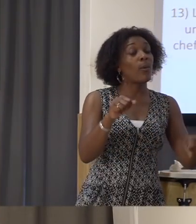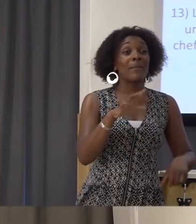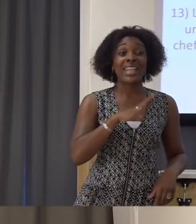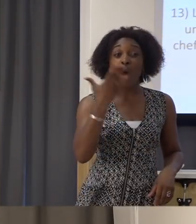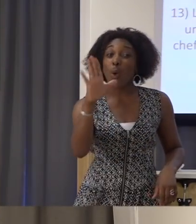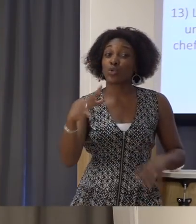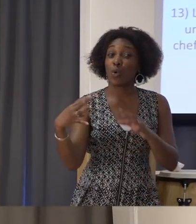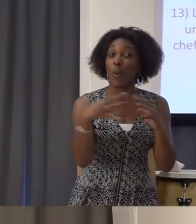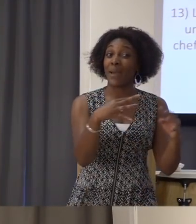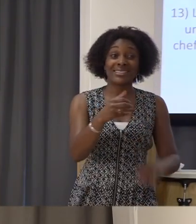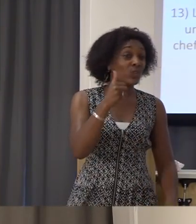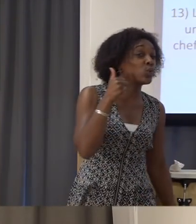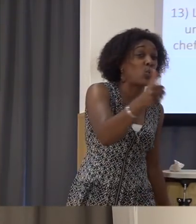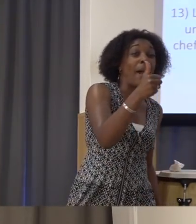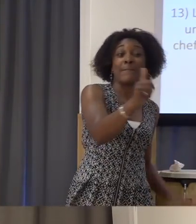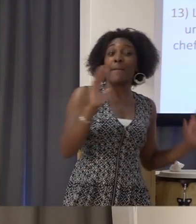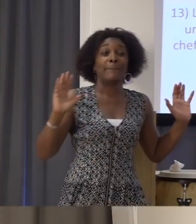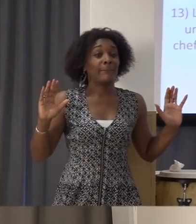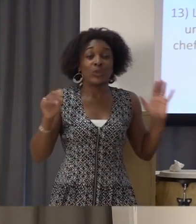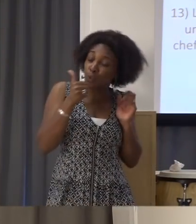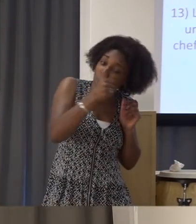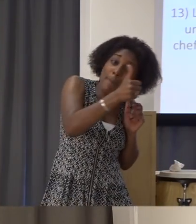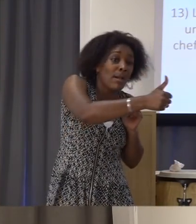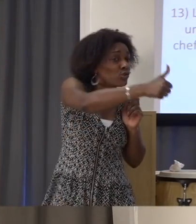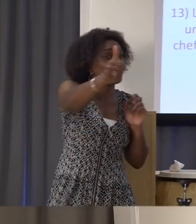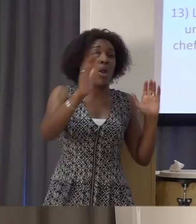a des combats que le chrétien lui-même doit mener.